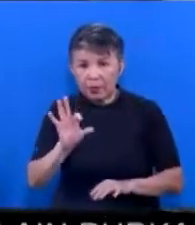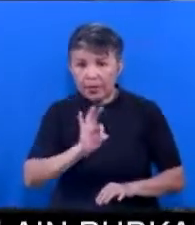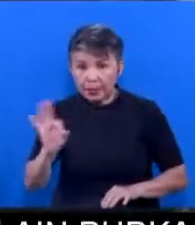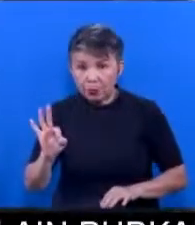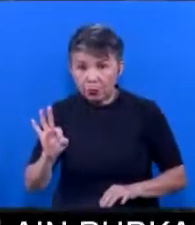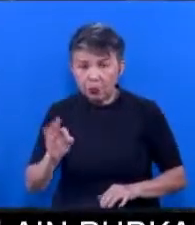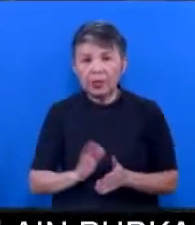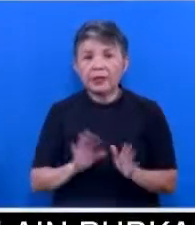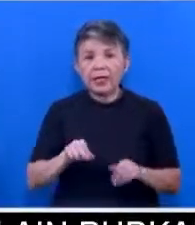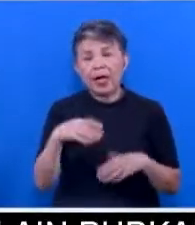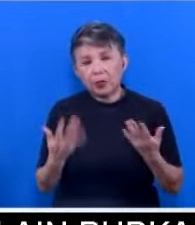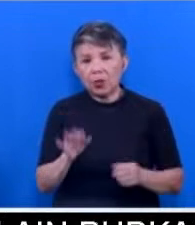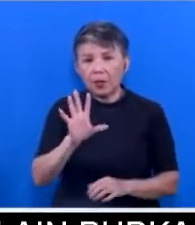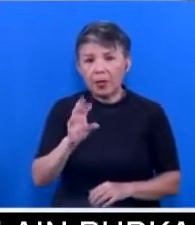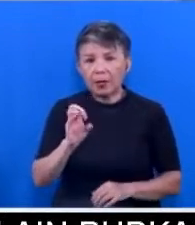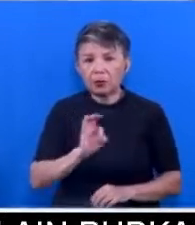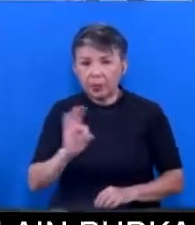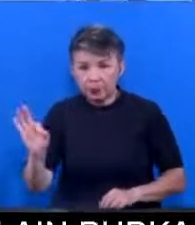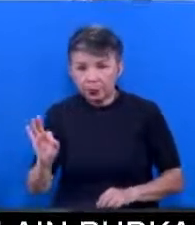Rp495.000 dan Rp500.000.